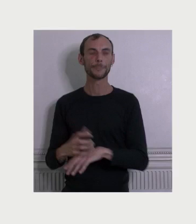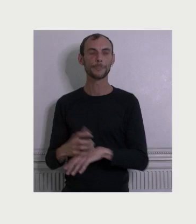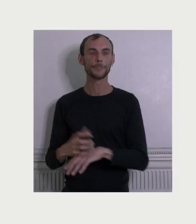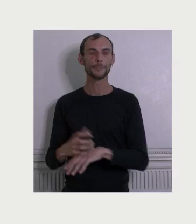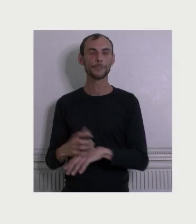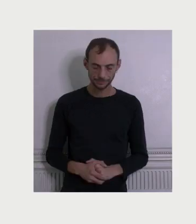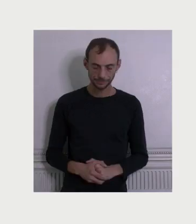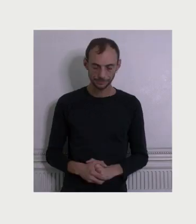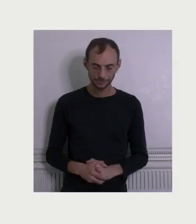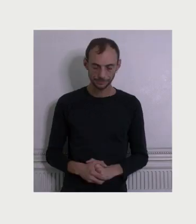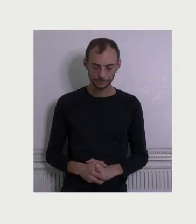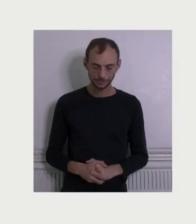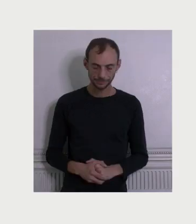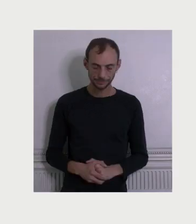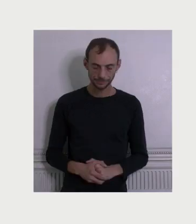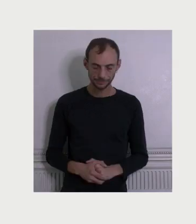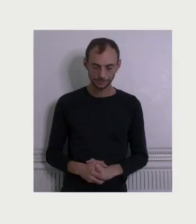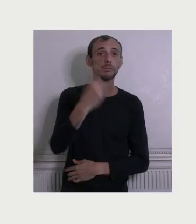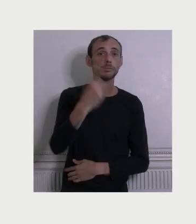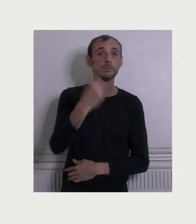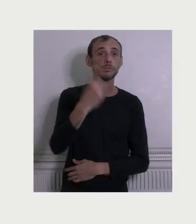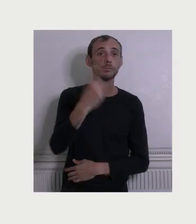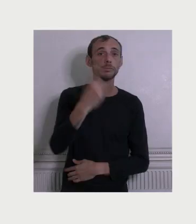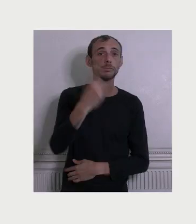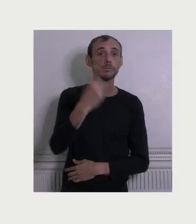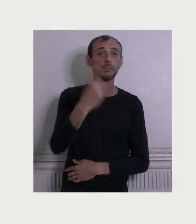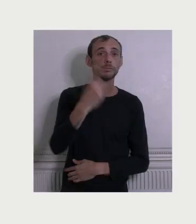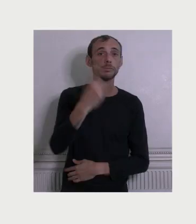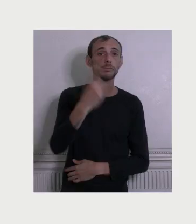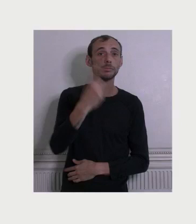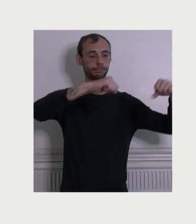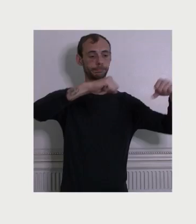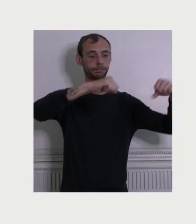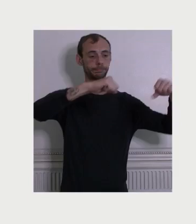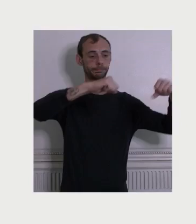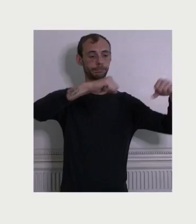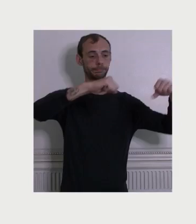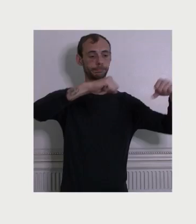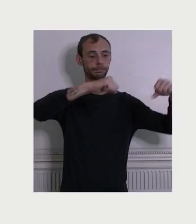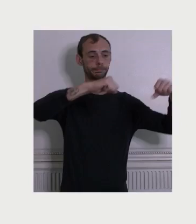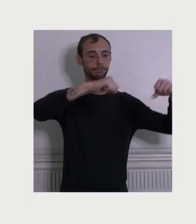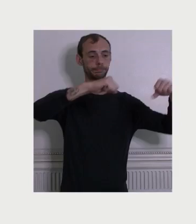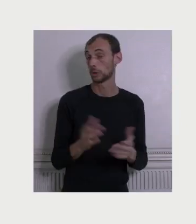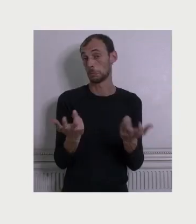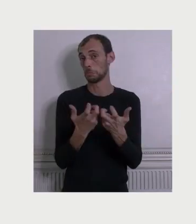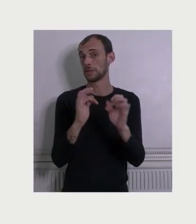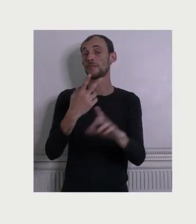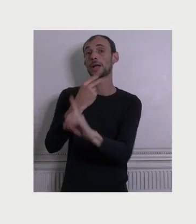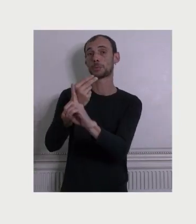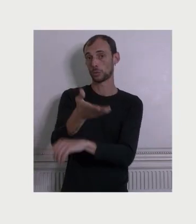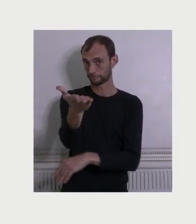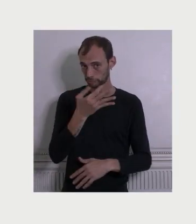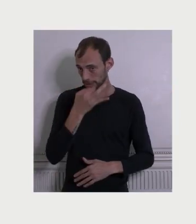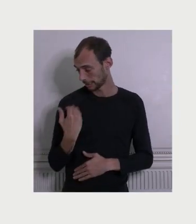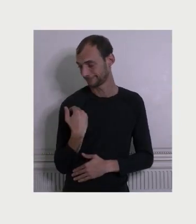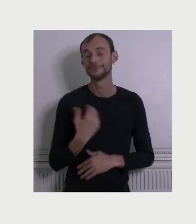nombre de mètres carrés dont on dispose et à chaque fois une réflexion sur qu'est-ce que peut être cette adaptation de ce schéma pour lequel il va